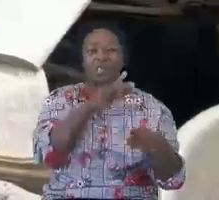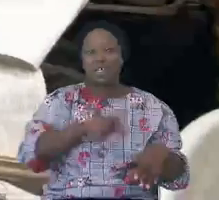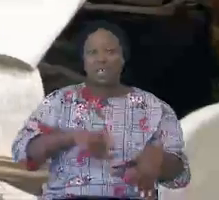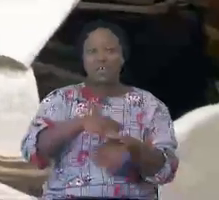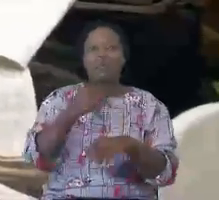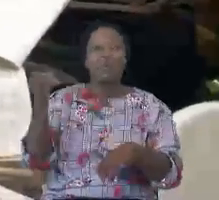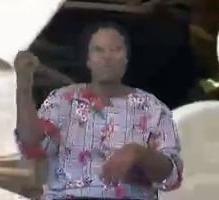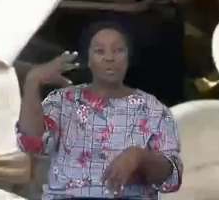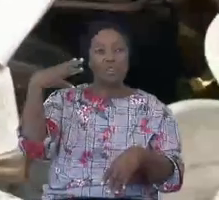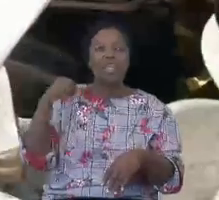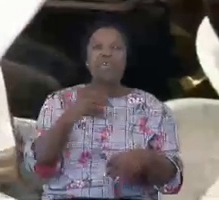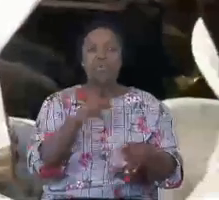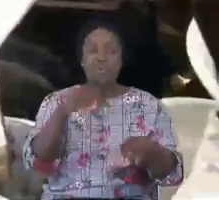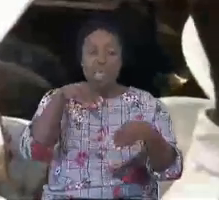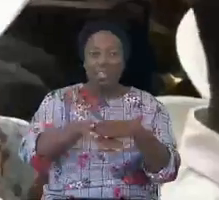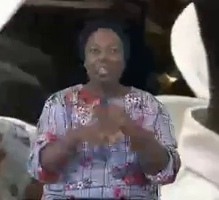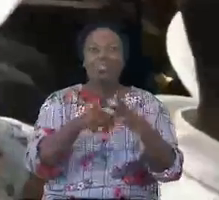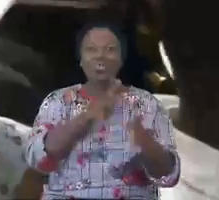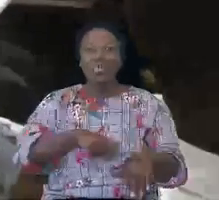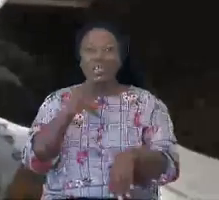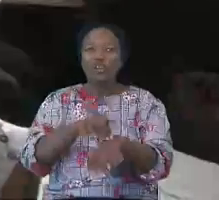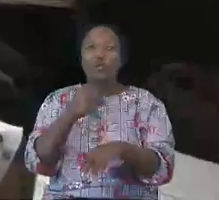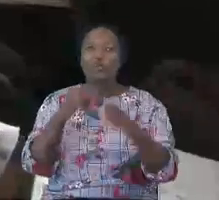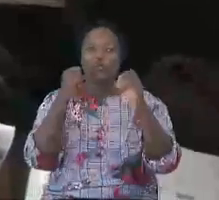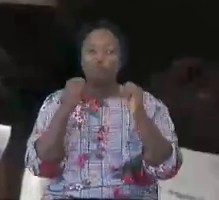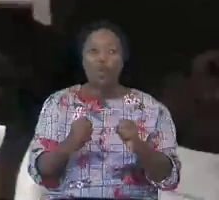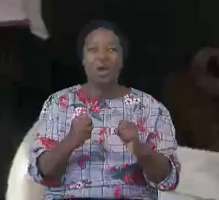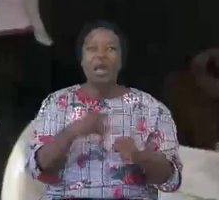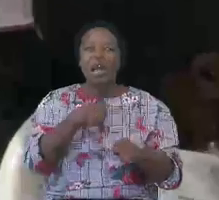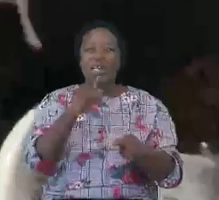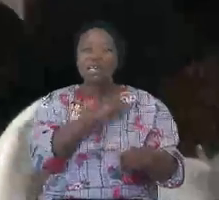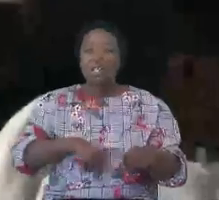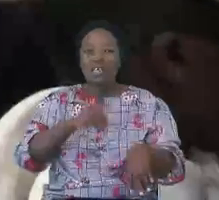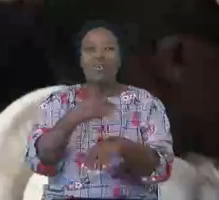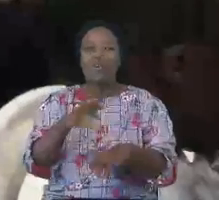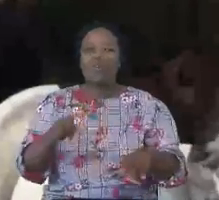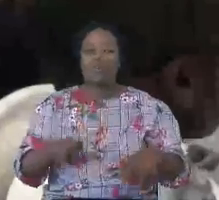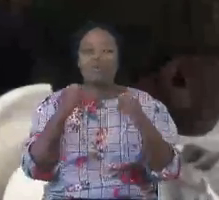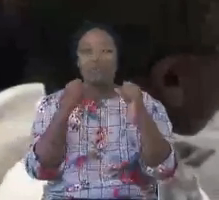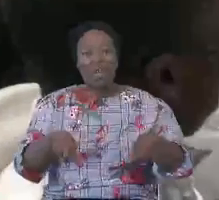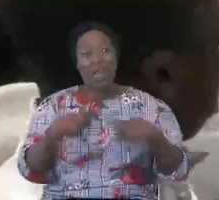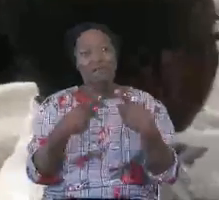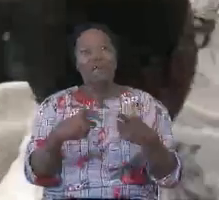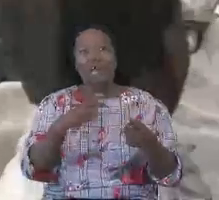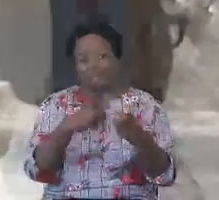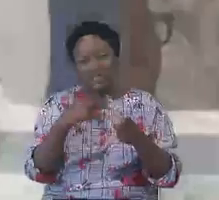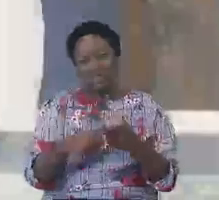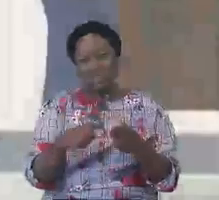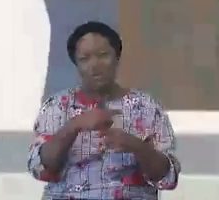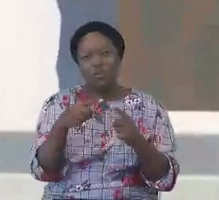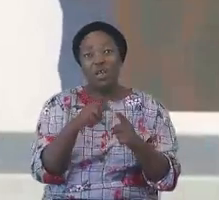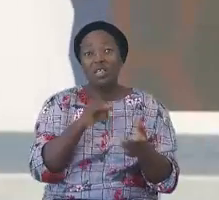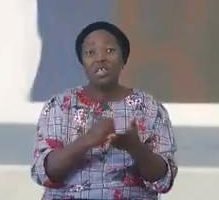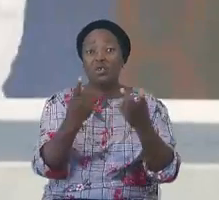paradis. Aujourd'hui, tu entreras dans le royaume de Dieu, dans le royaume de puissance, dans le